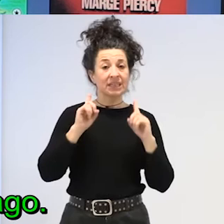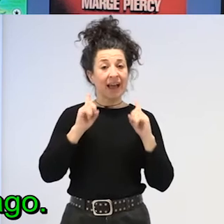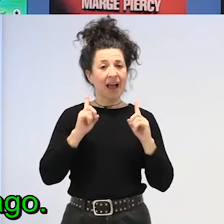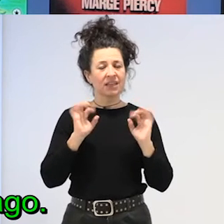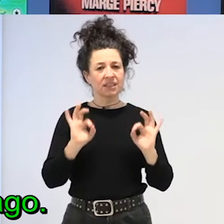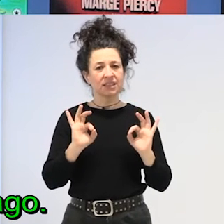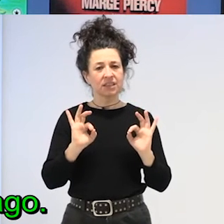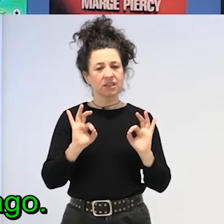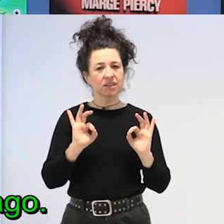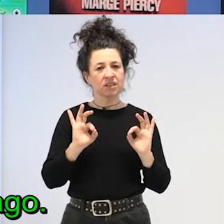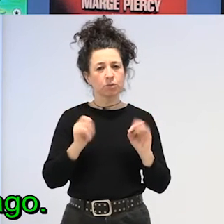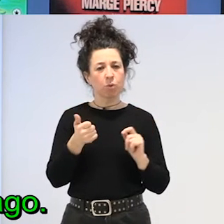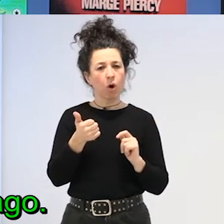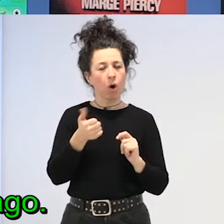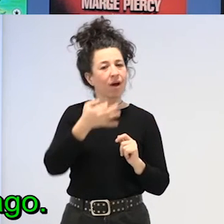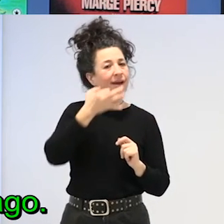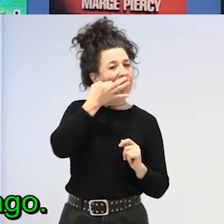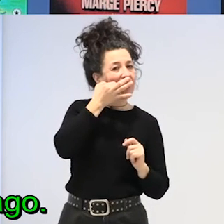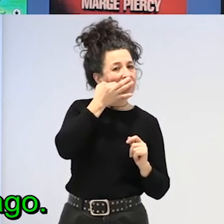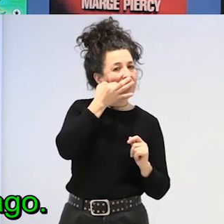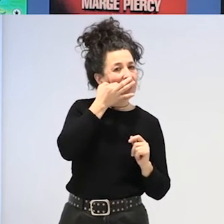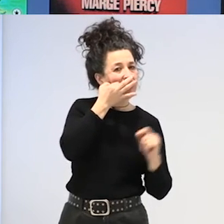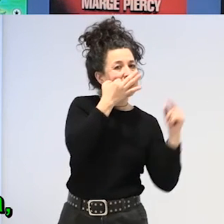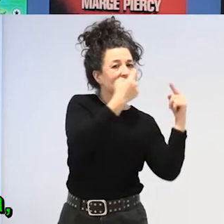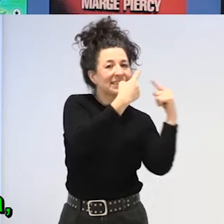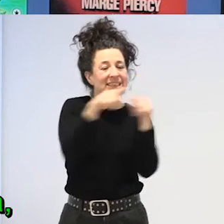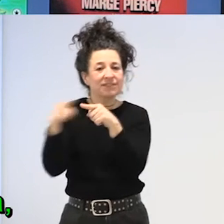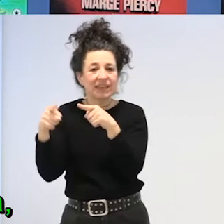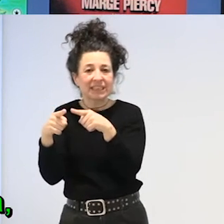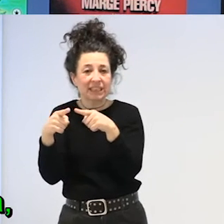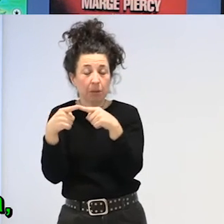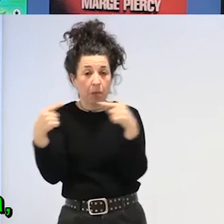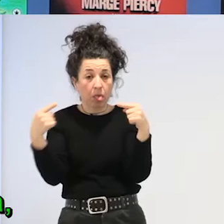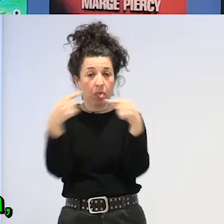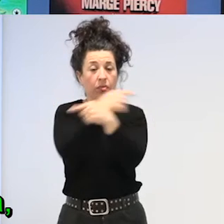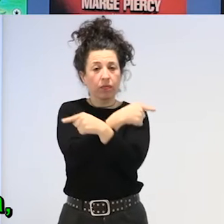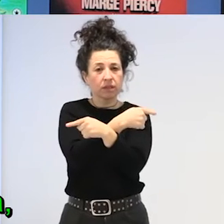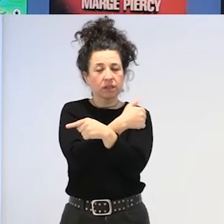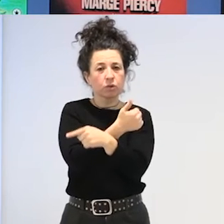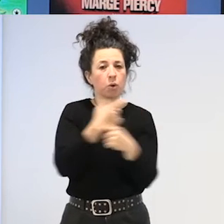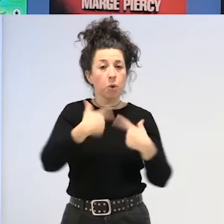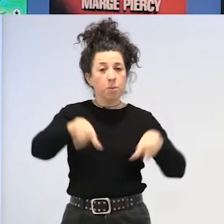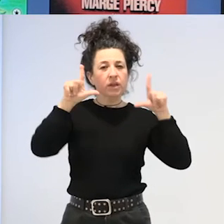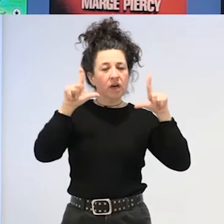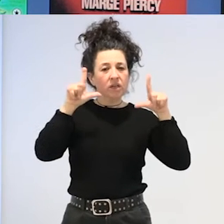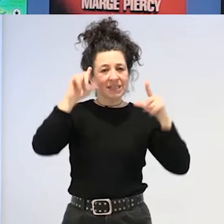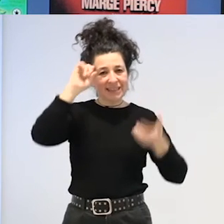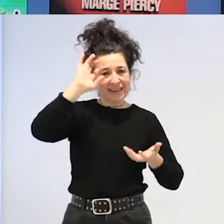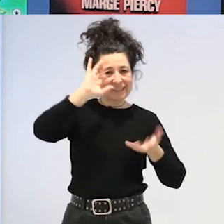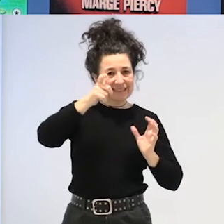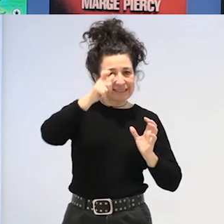ere errealitateen arteko bueno, talka bat dago, kasu honetan psikiatrizatutako protagonista, koni deitzen